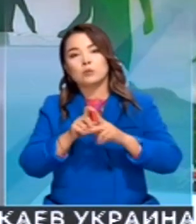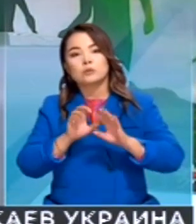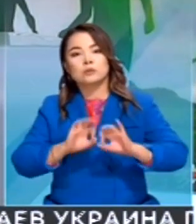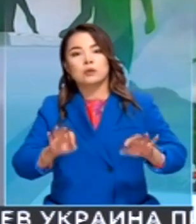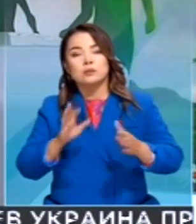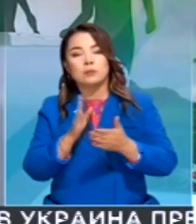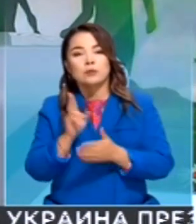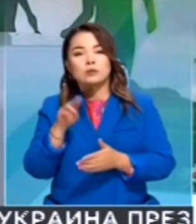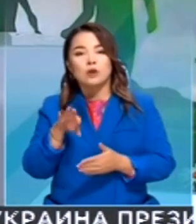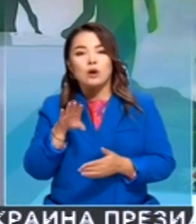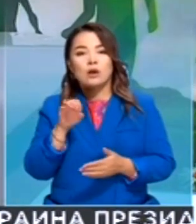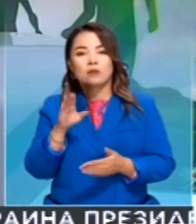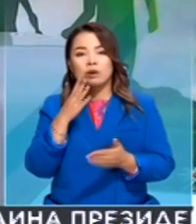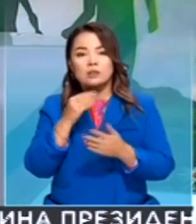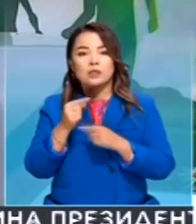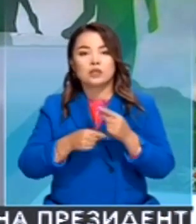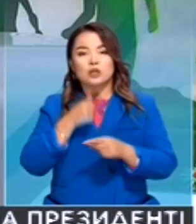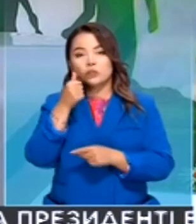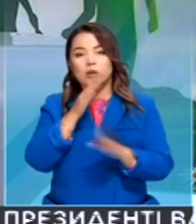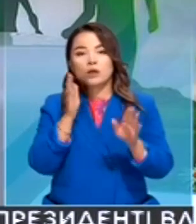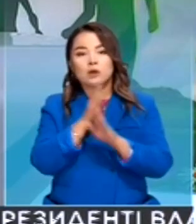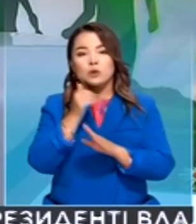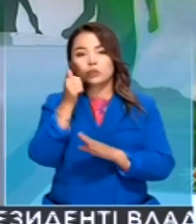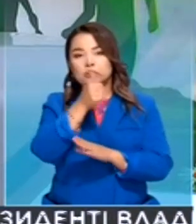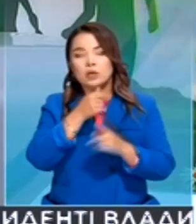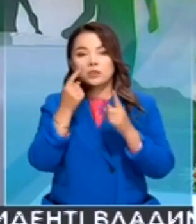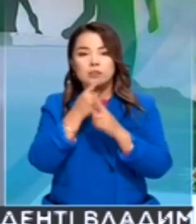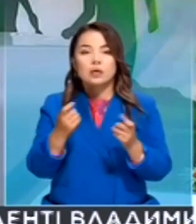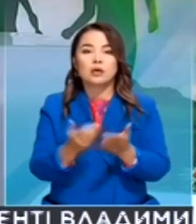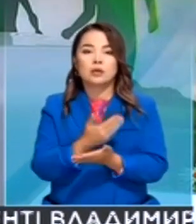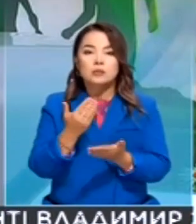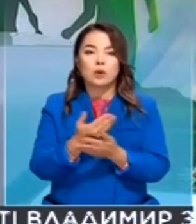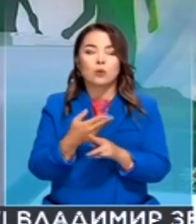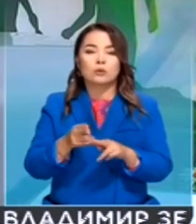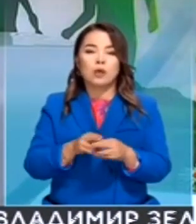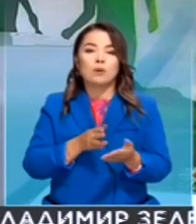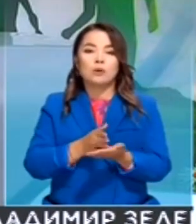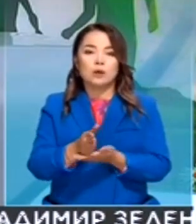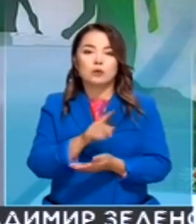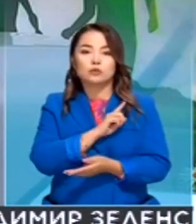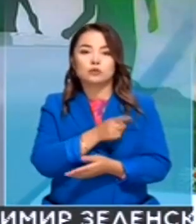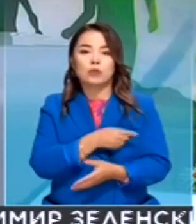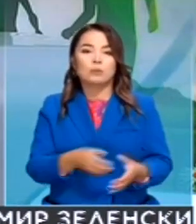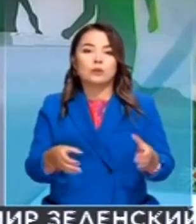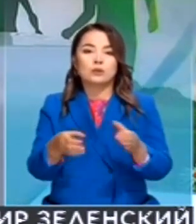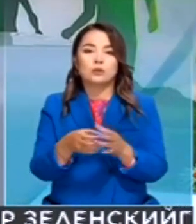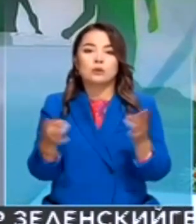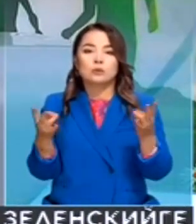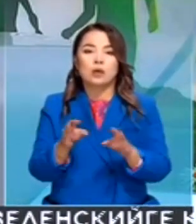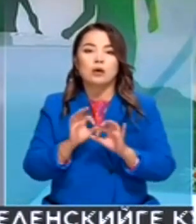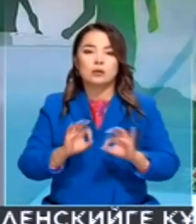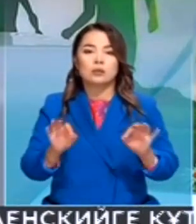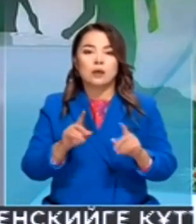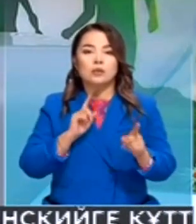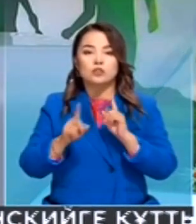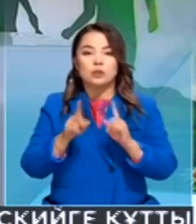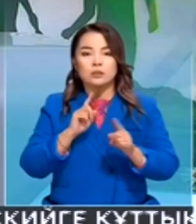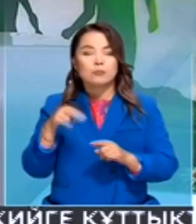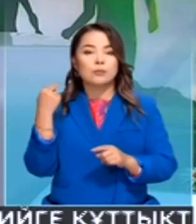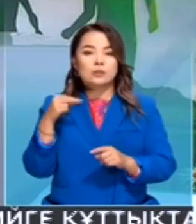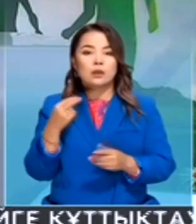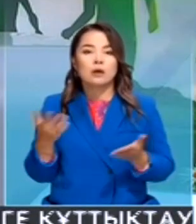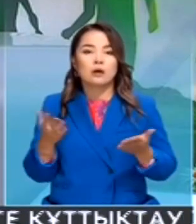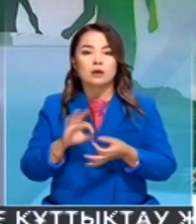сөйледі. Қасым-Жомарт Тоқаев келер жылы экология жылы деп жариялап, осы бағытта күш біріктіру қажеттігін айтты. Жиында президент тағы